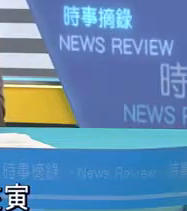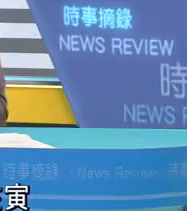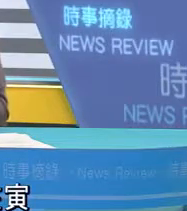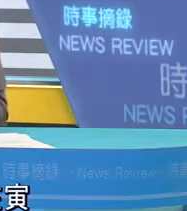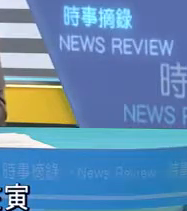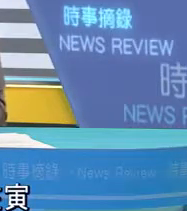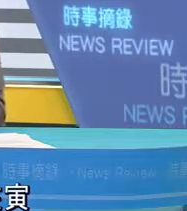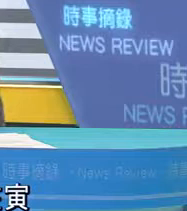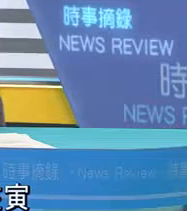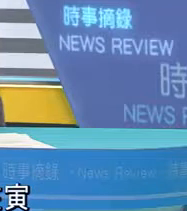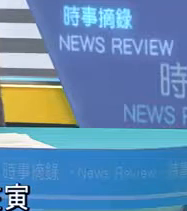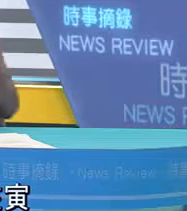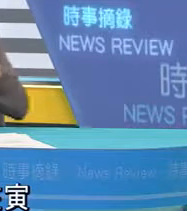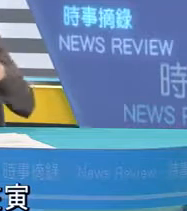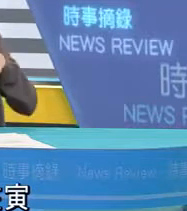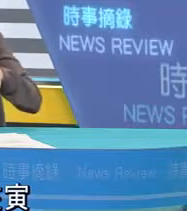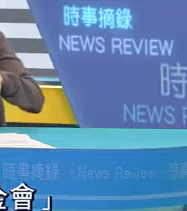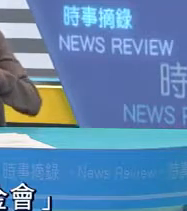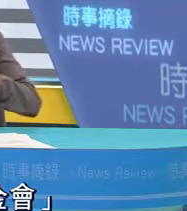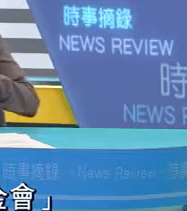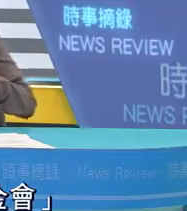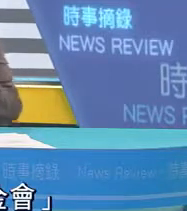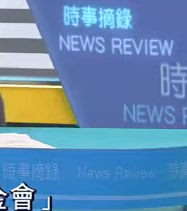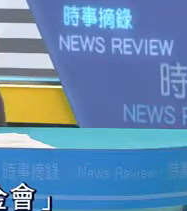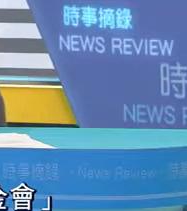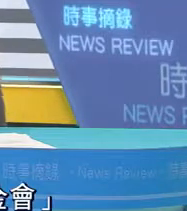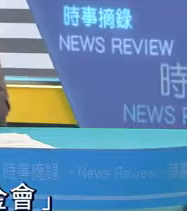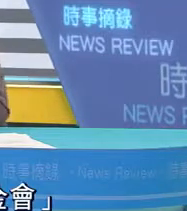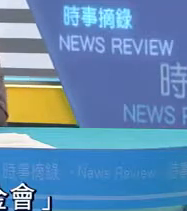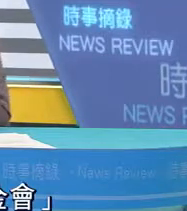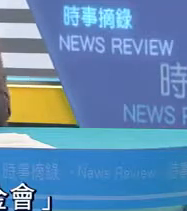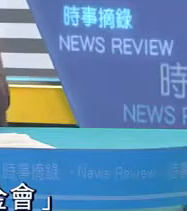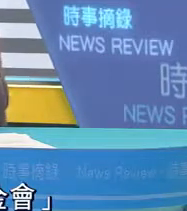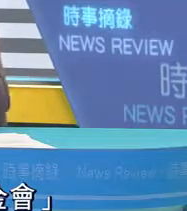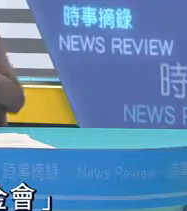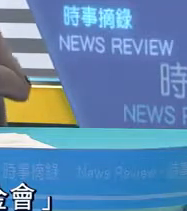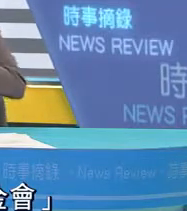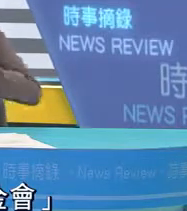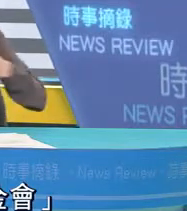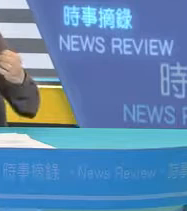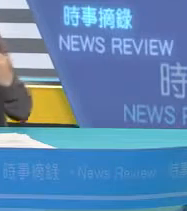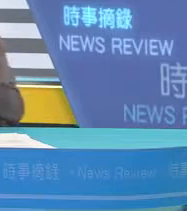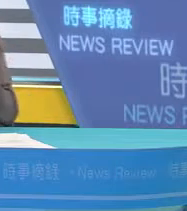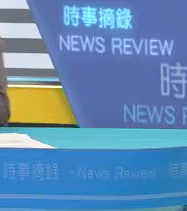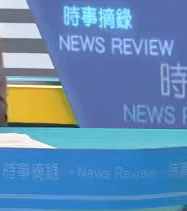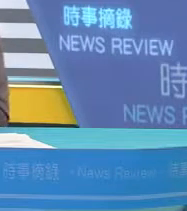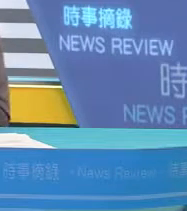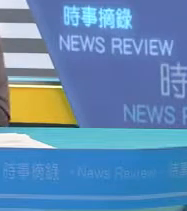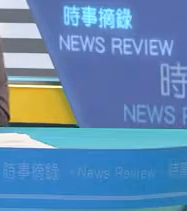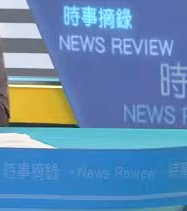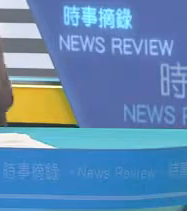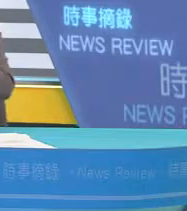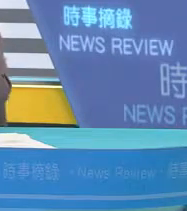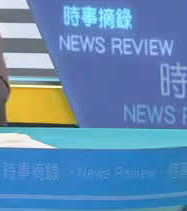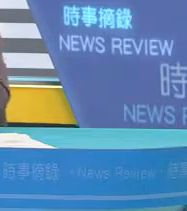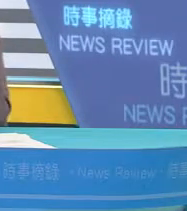日訪問北韓的南韓總統文在寅和北韓領袖金正恩進行第三次文金會，雙方簽署平壤